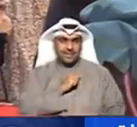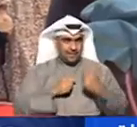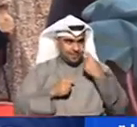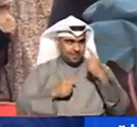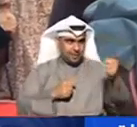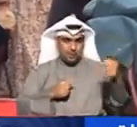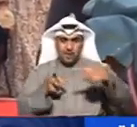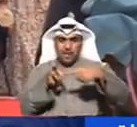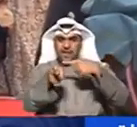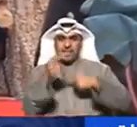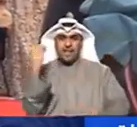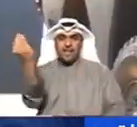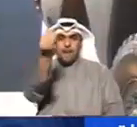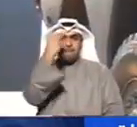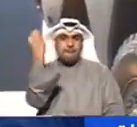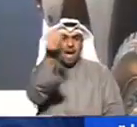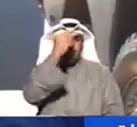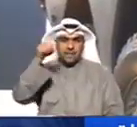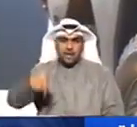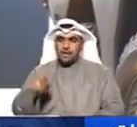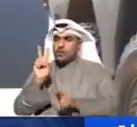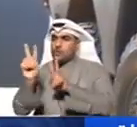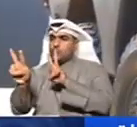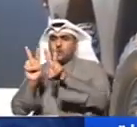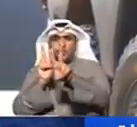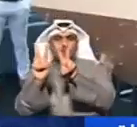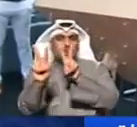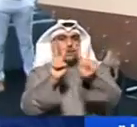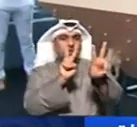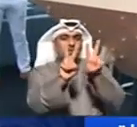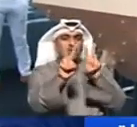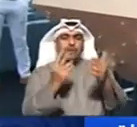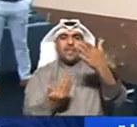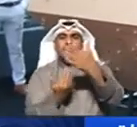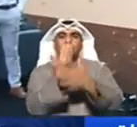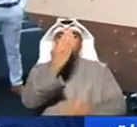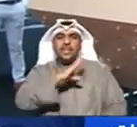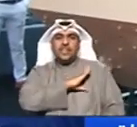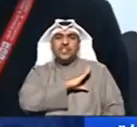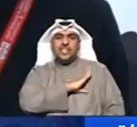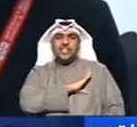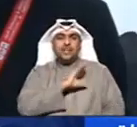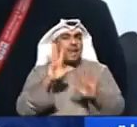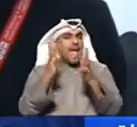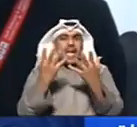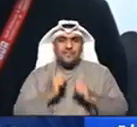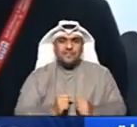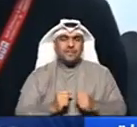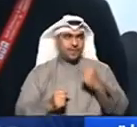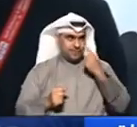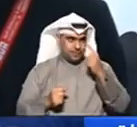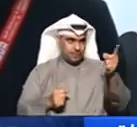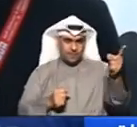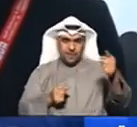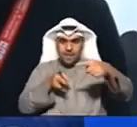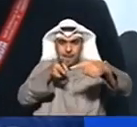أحدث ما توصلت إليه التكنولوجيا في قطاع التجهيزات والمعدات العسكرية. هذا المعرض إن شاء الله راح نبين